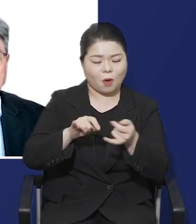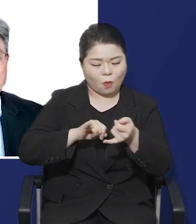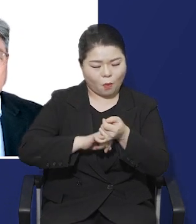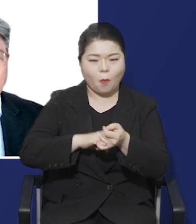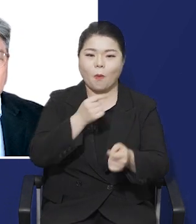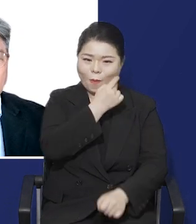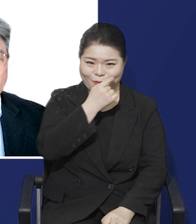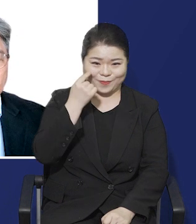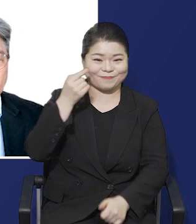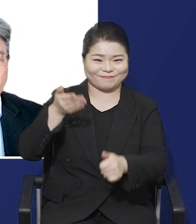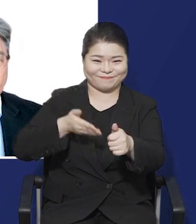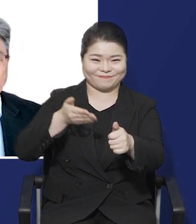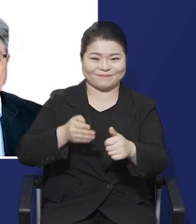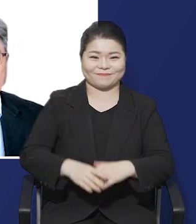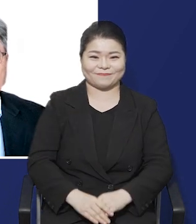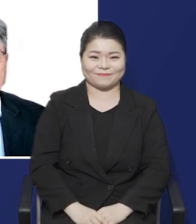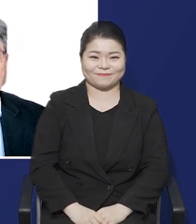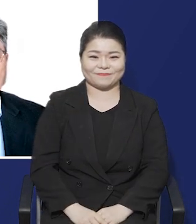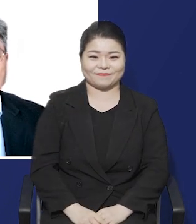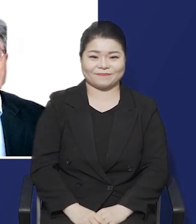체크를 해주시기 바랍니다.